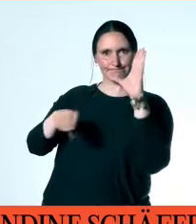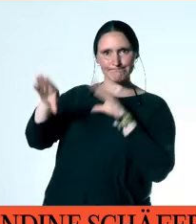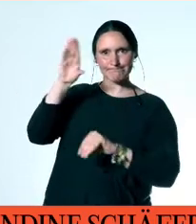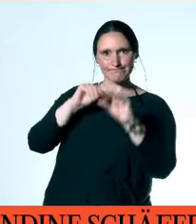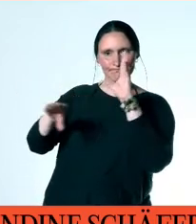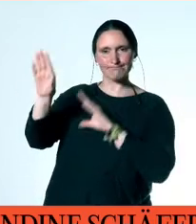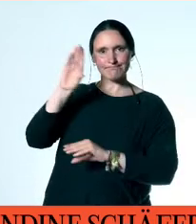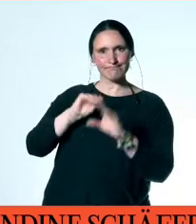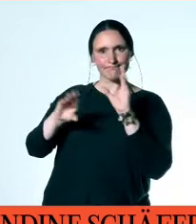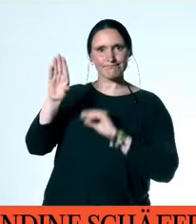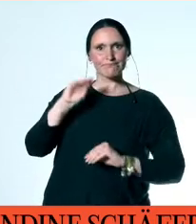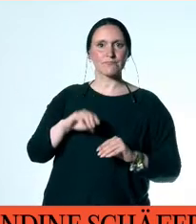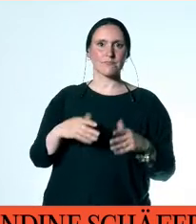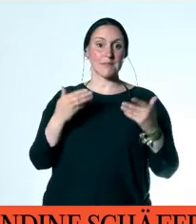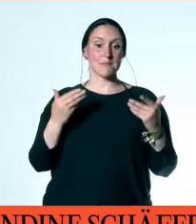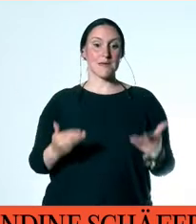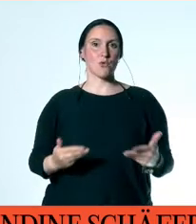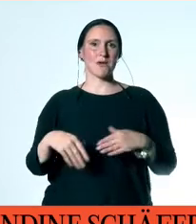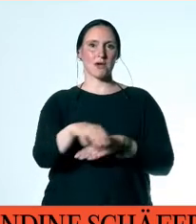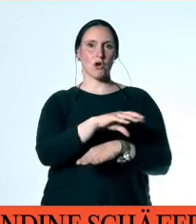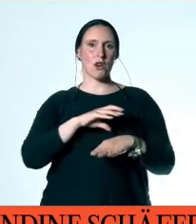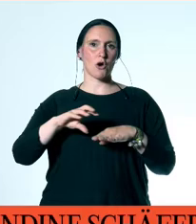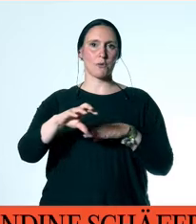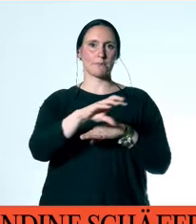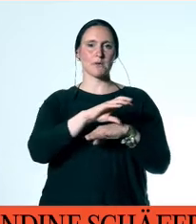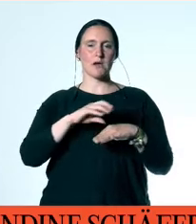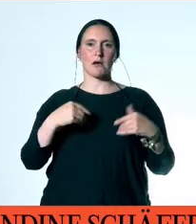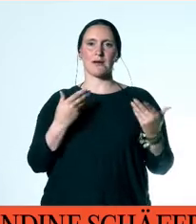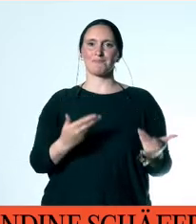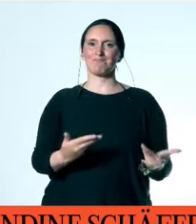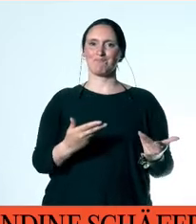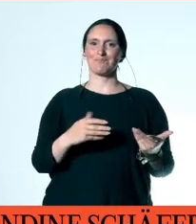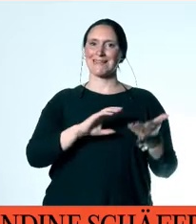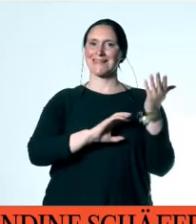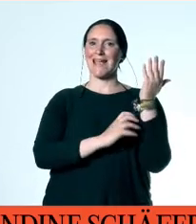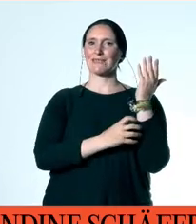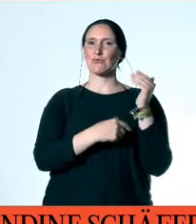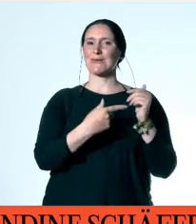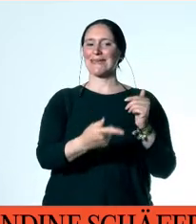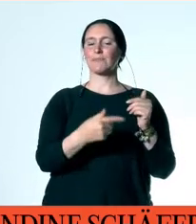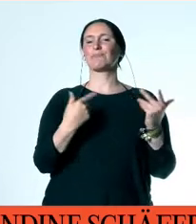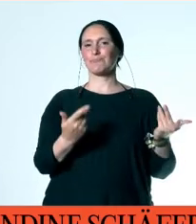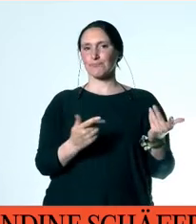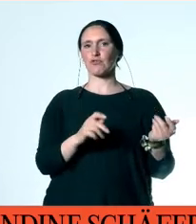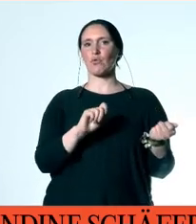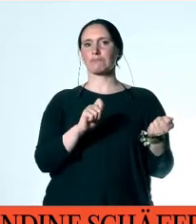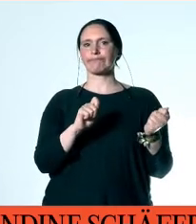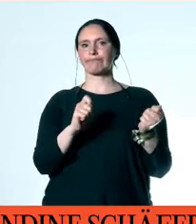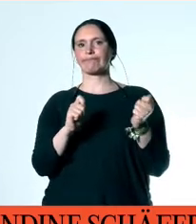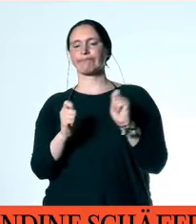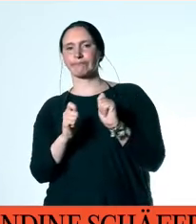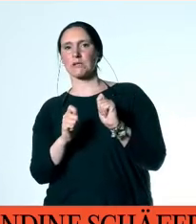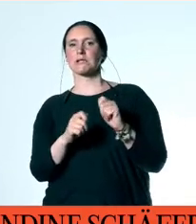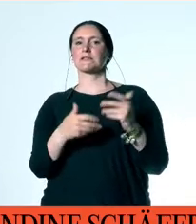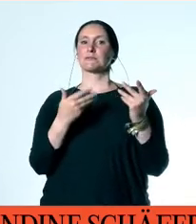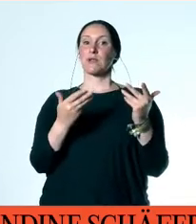Und es ist ganz wichtig, dass wir uns auch austauschen über die Prozesse. Wir sind im Moment in einer Phase des Übergangs